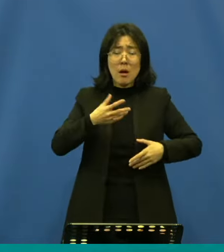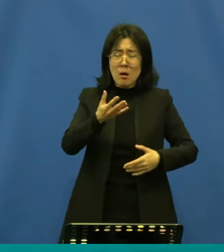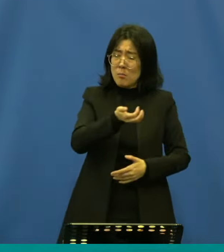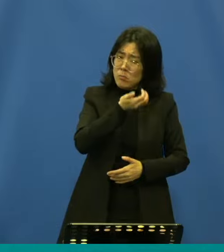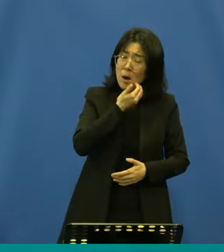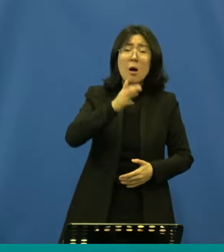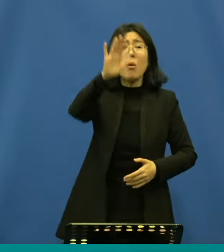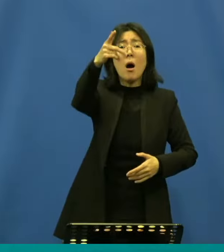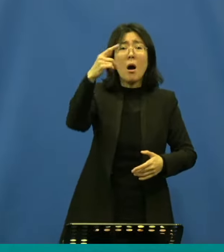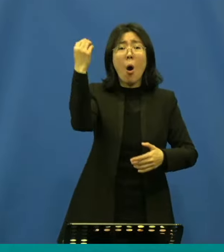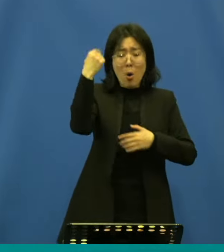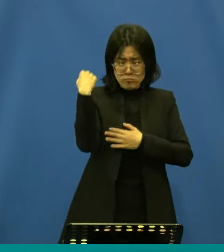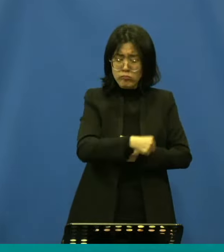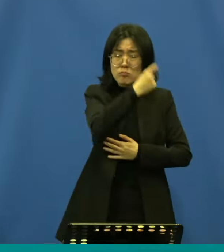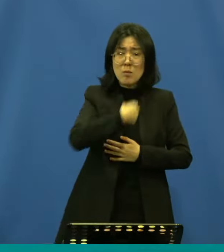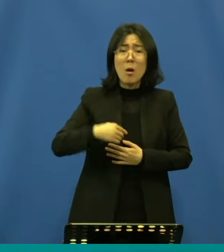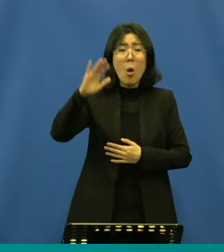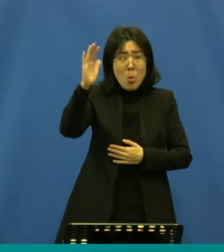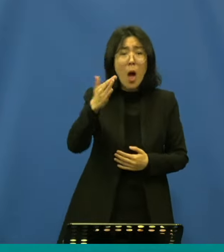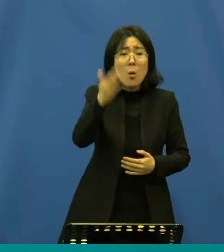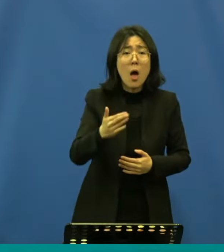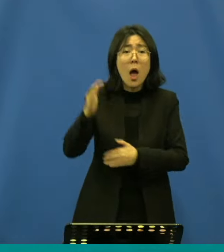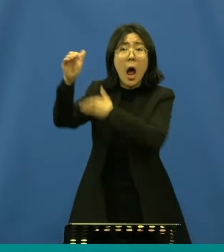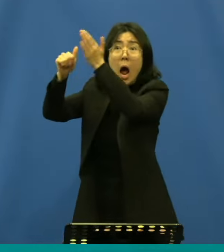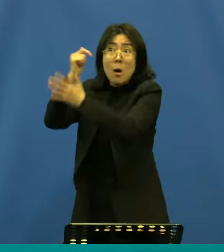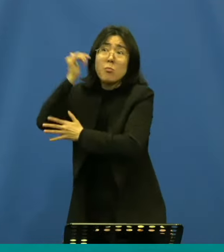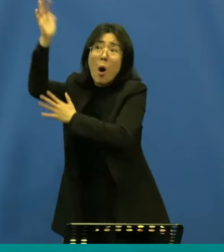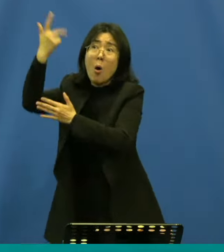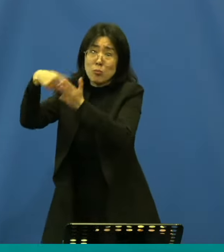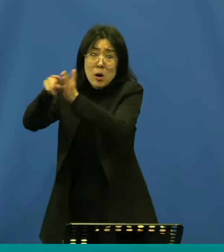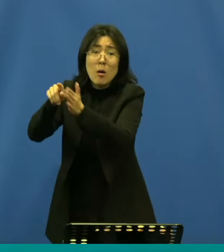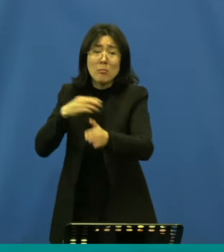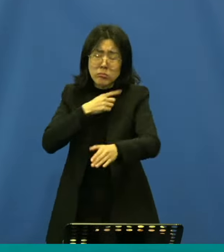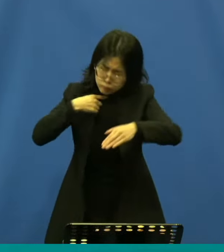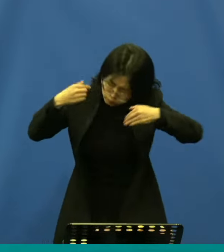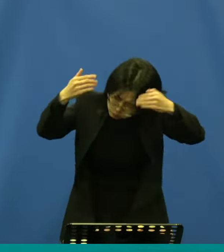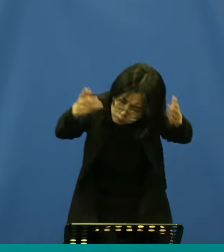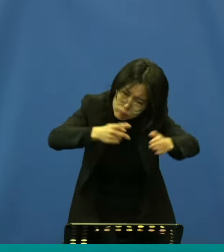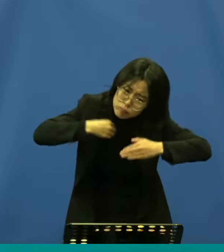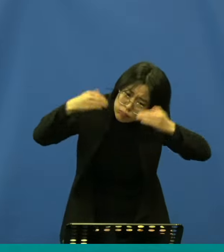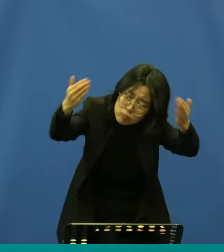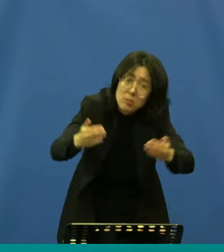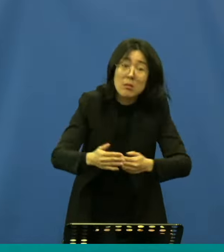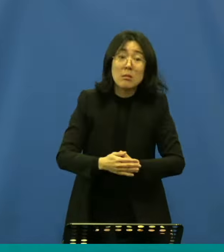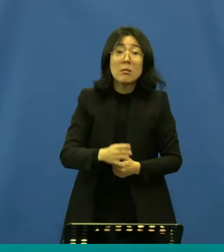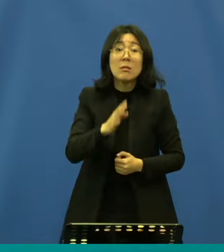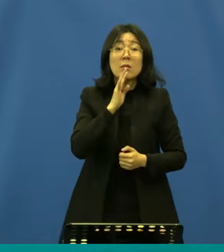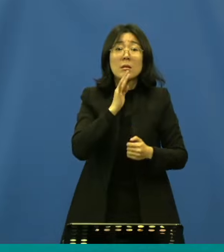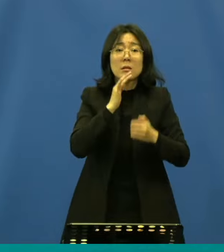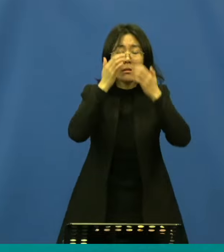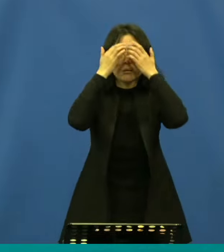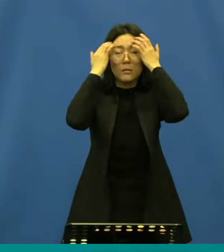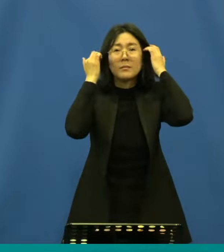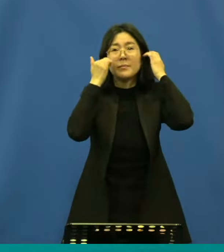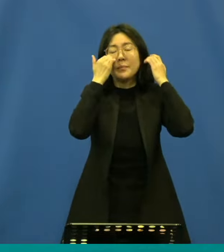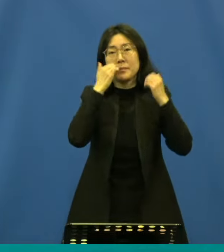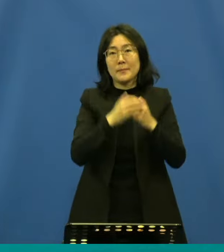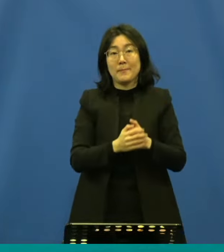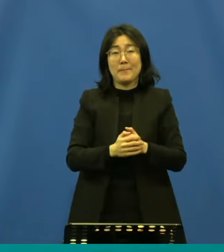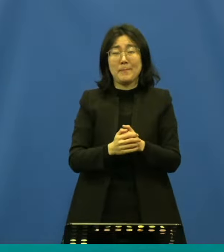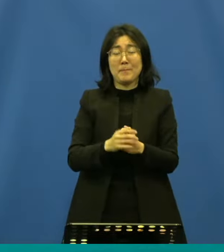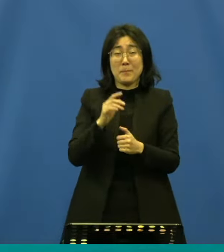내팽개쳐버려요. 엘라 골짜기에 골리앗이 하나님의 이름을 그렇게 모욕하는데도 이스라엘 진영에 아무도